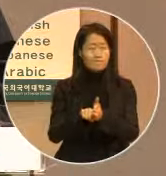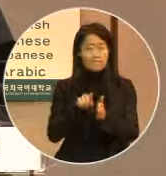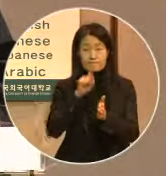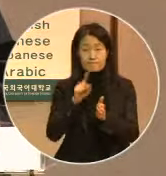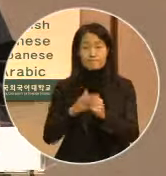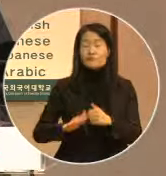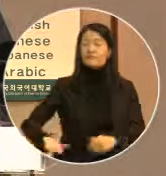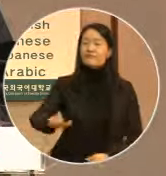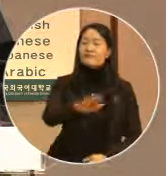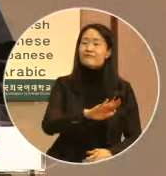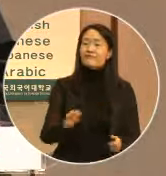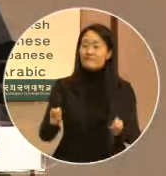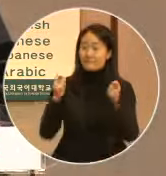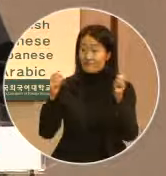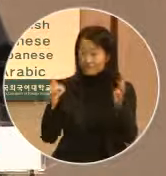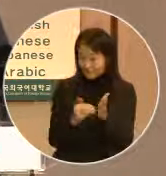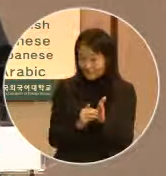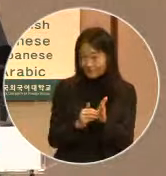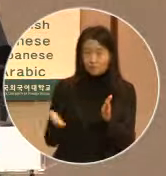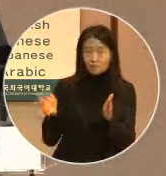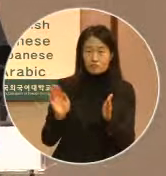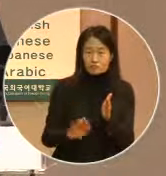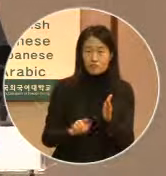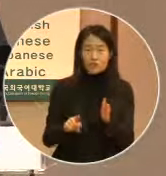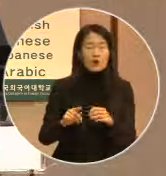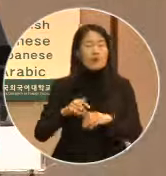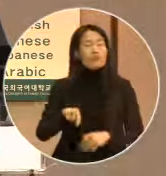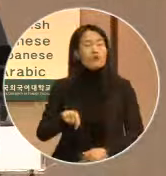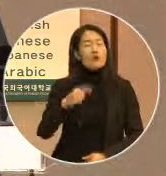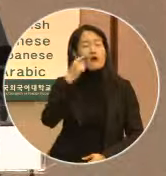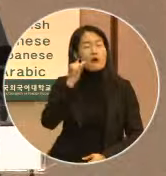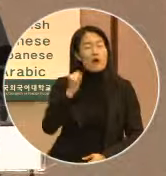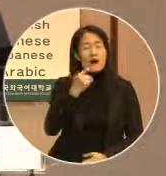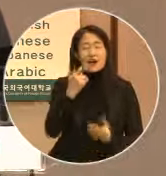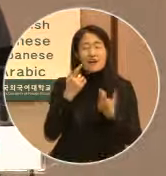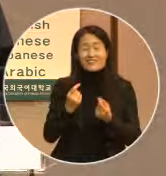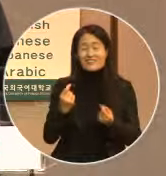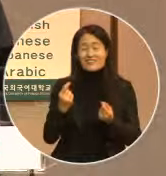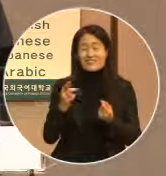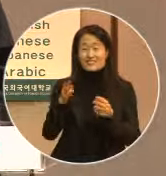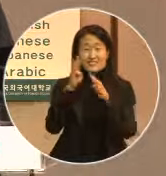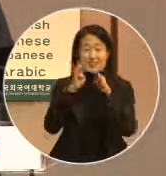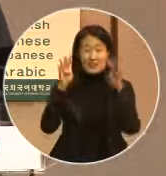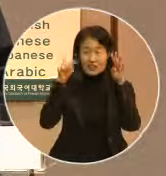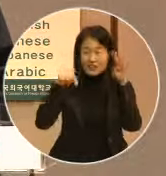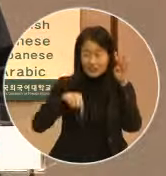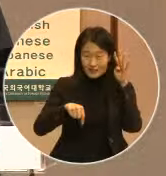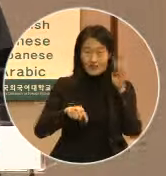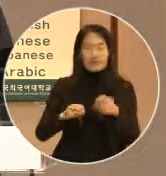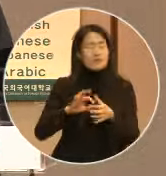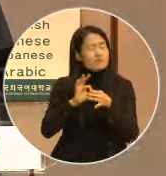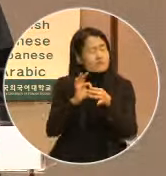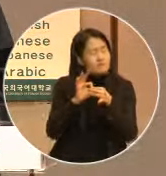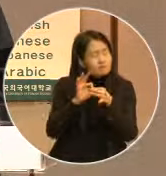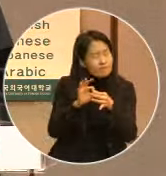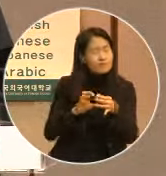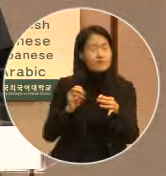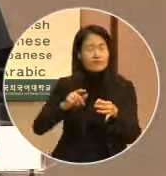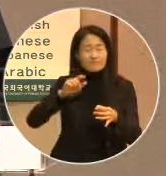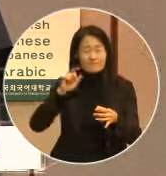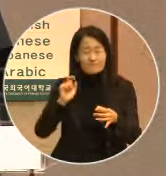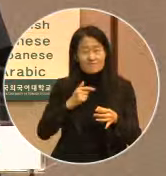여러분들께서도 졸업을 하시더라도 웅비하는 모교의 모습을 지켜봐 주시고 세심한 관심과